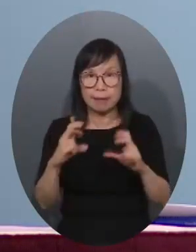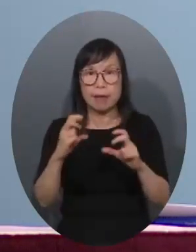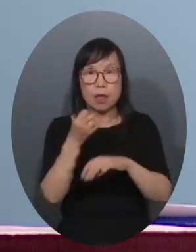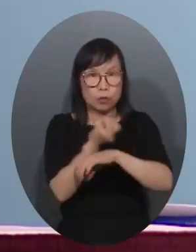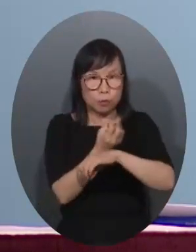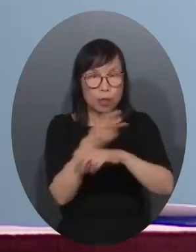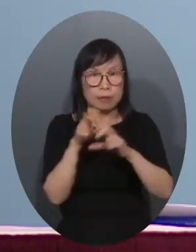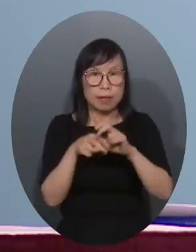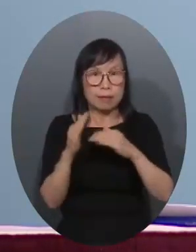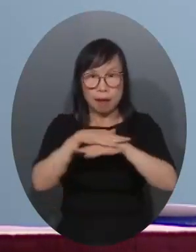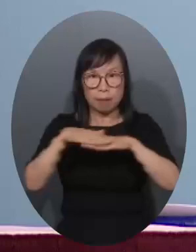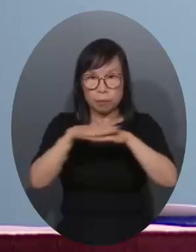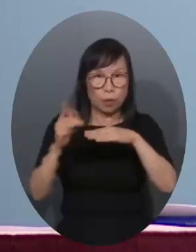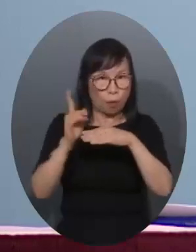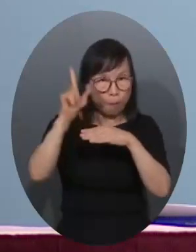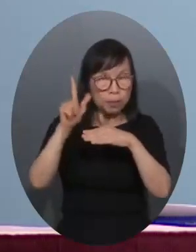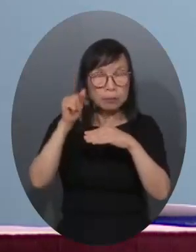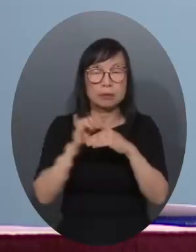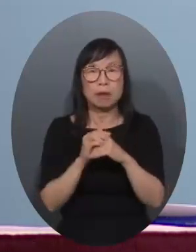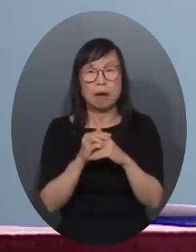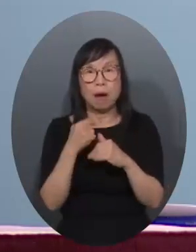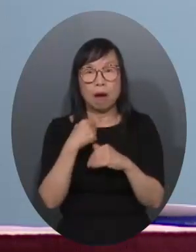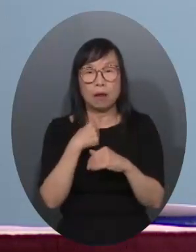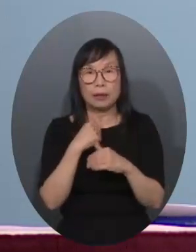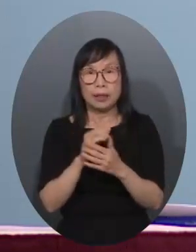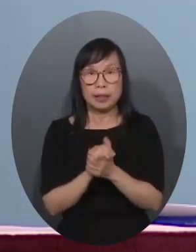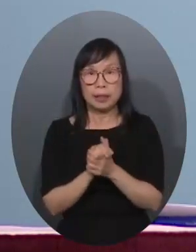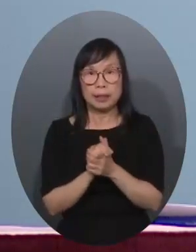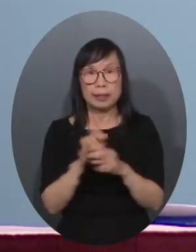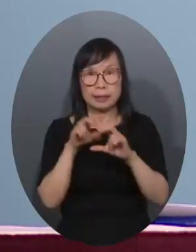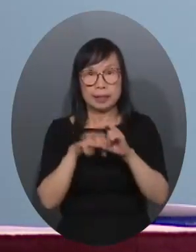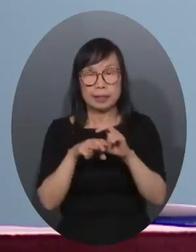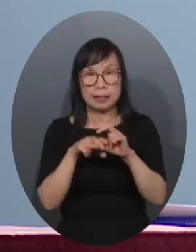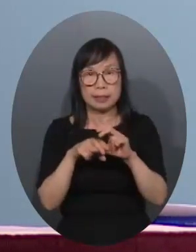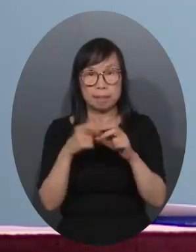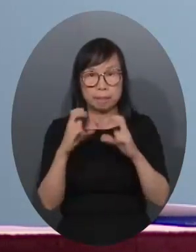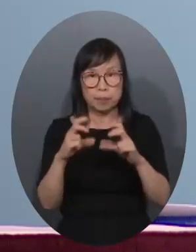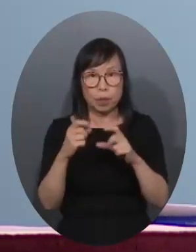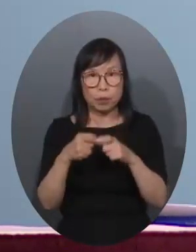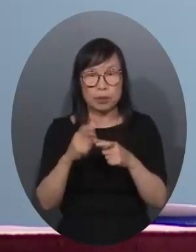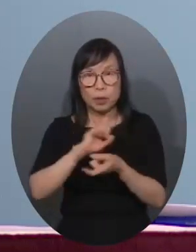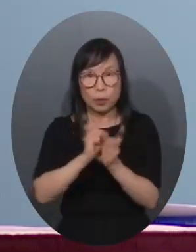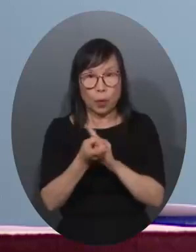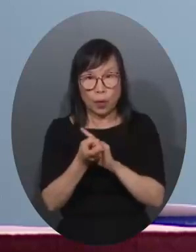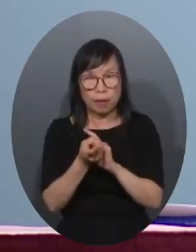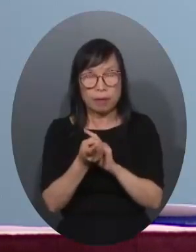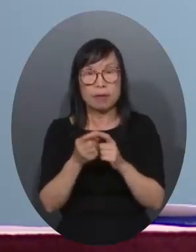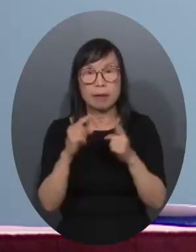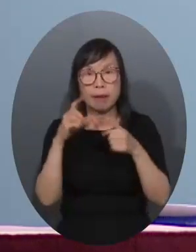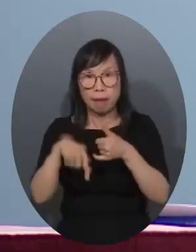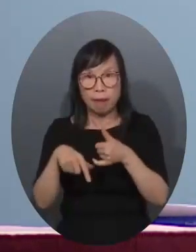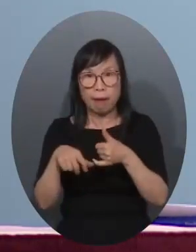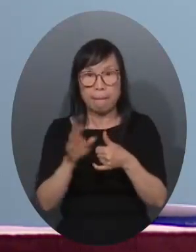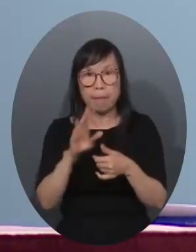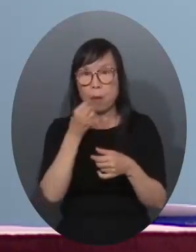西站上蓋物業呢一個咧，我哋係作為西鐵公司嘅物業代理人，呢個咧唔係一個